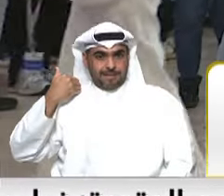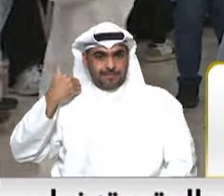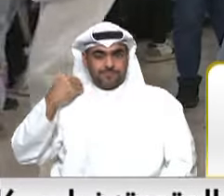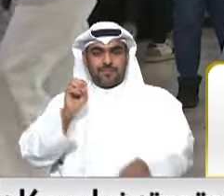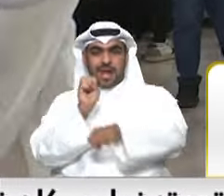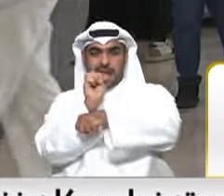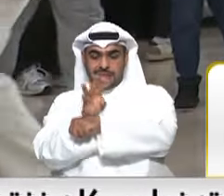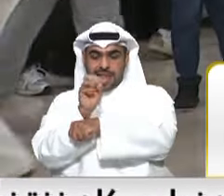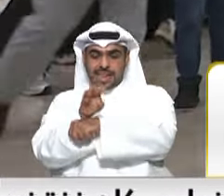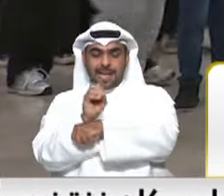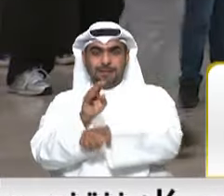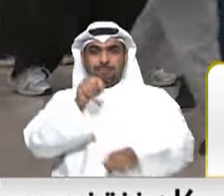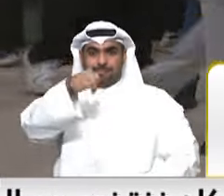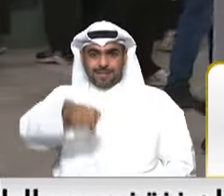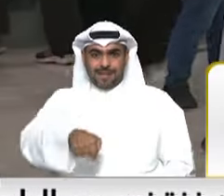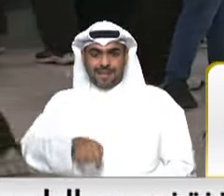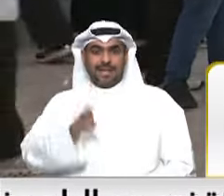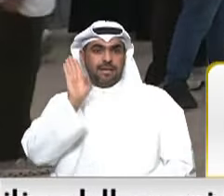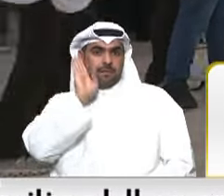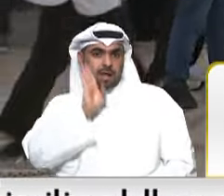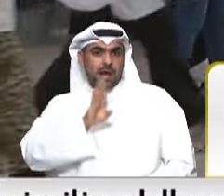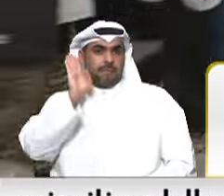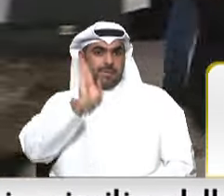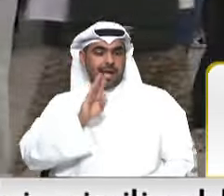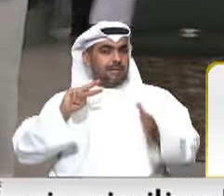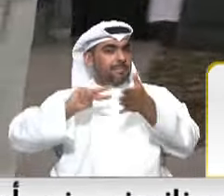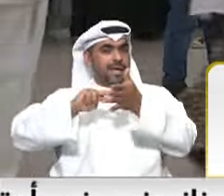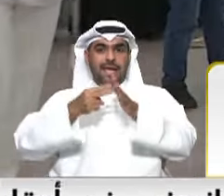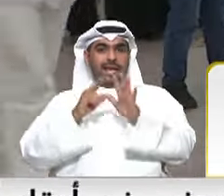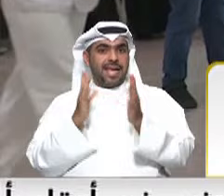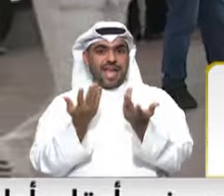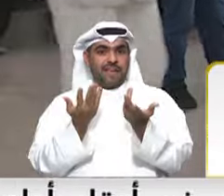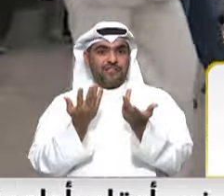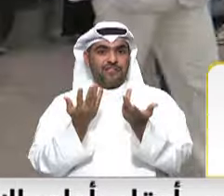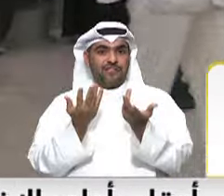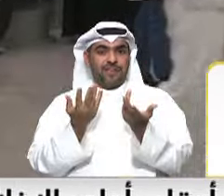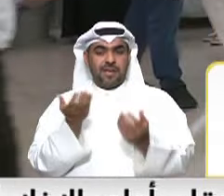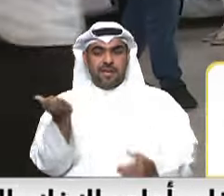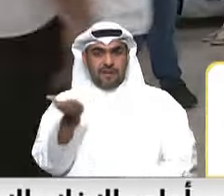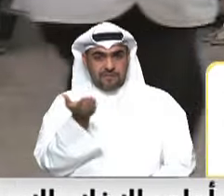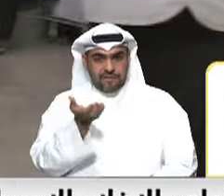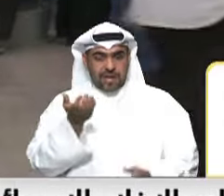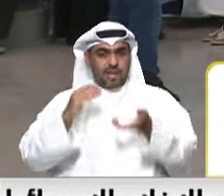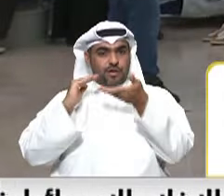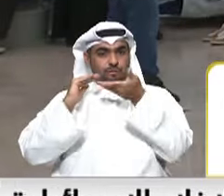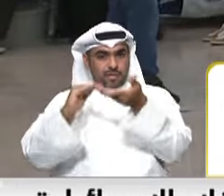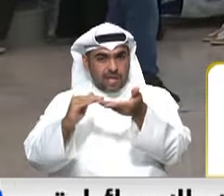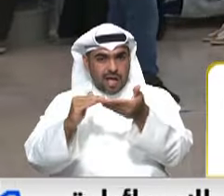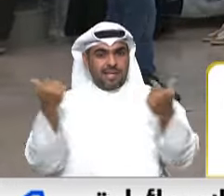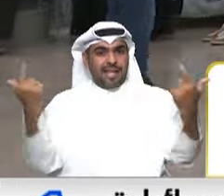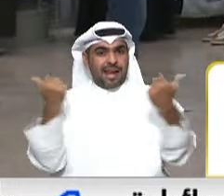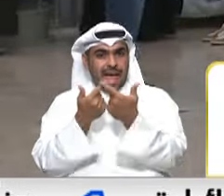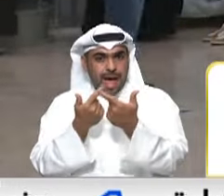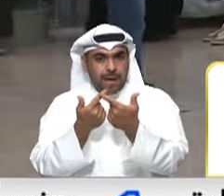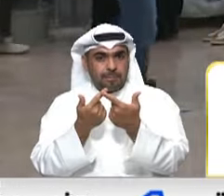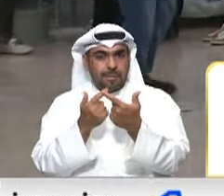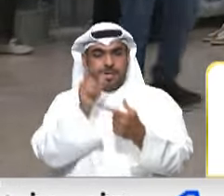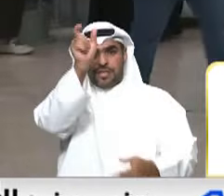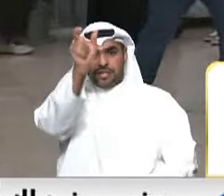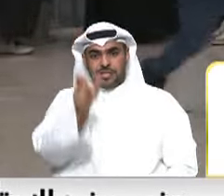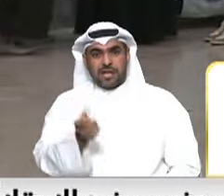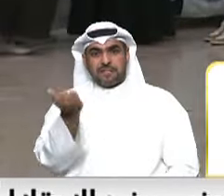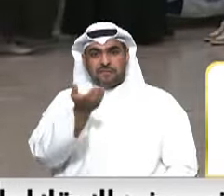لتدريبهم وتعليمهم شلون كيفية التعامل مع المجتمع، شلون مساعدة المحتاج،